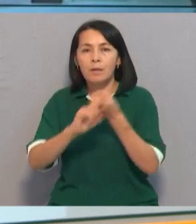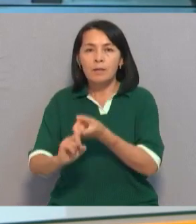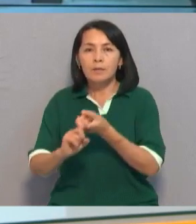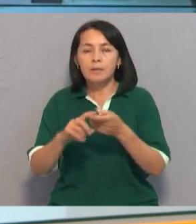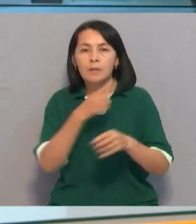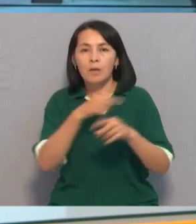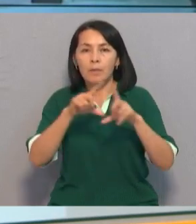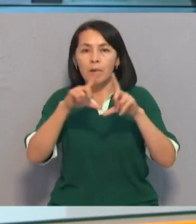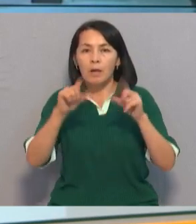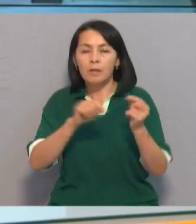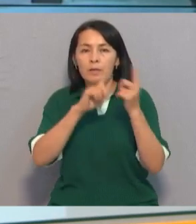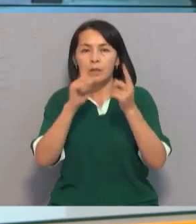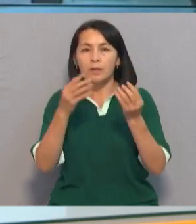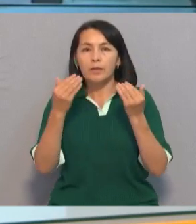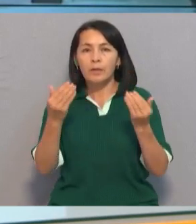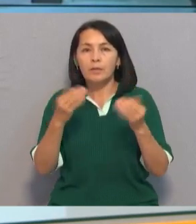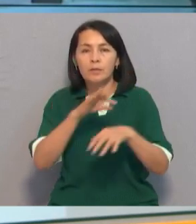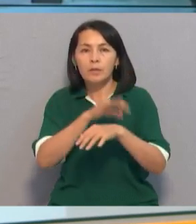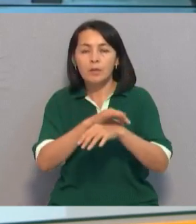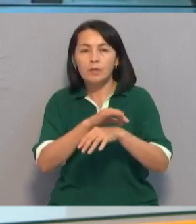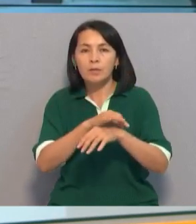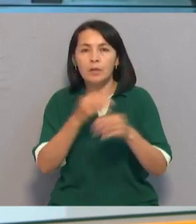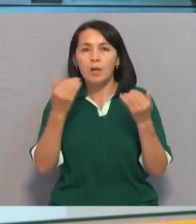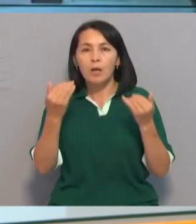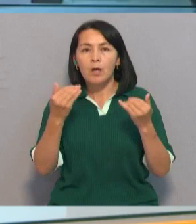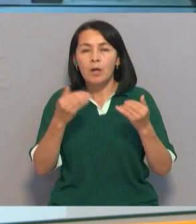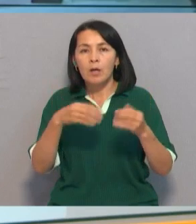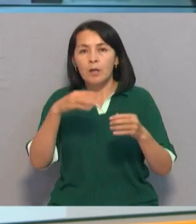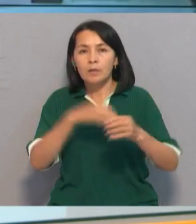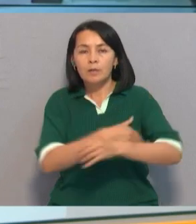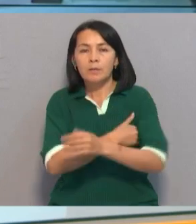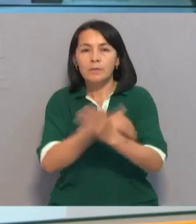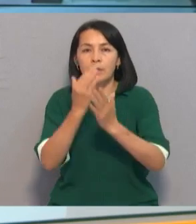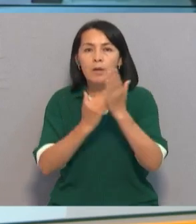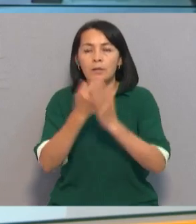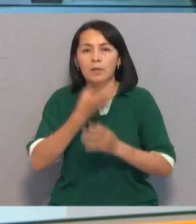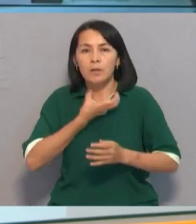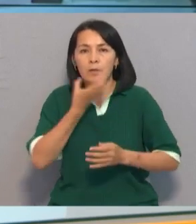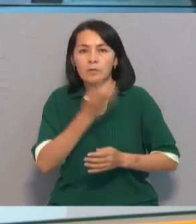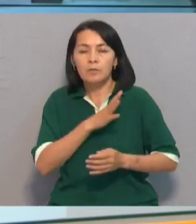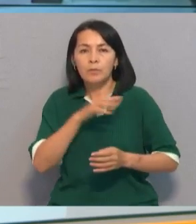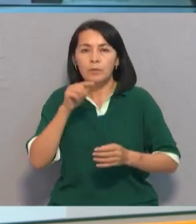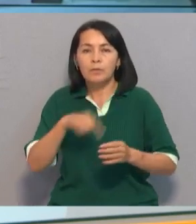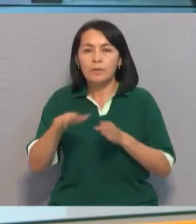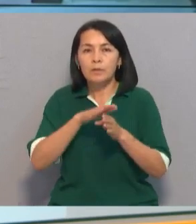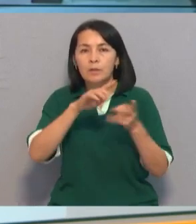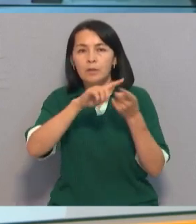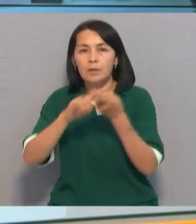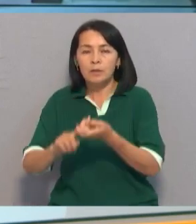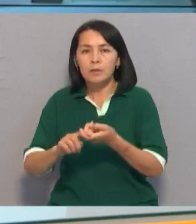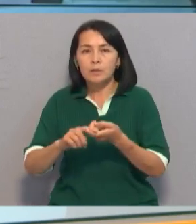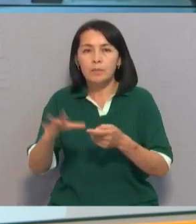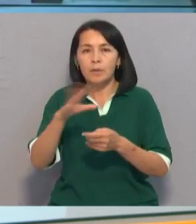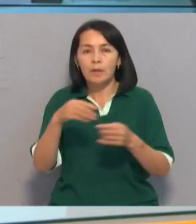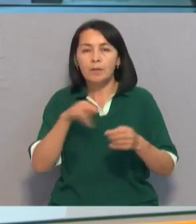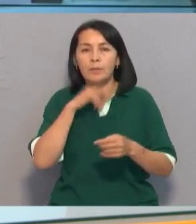В больницу она обратилась с явными признаками болезни, ознобом и высокой температурой. Уже выявлены все контактные лица, они